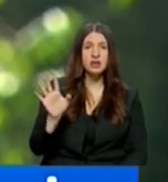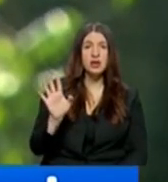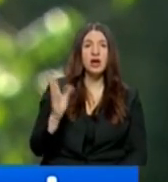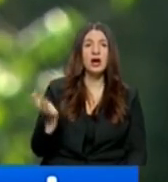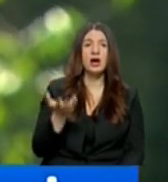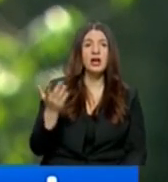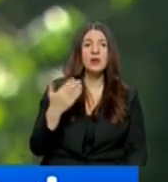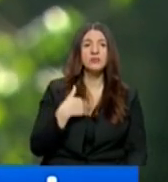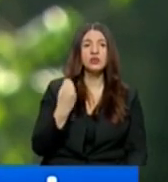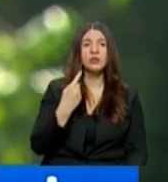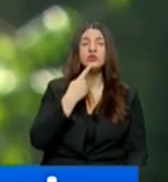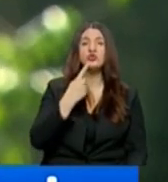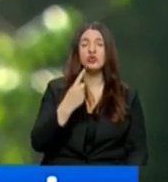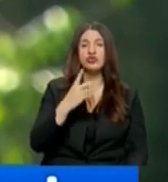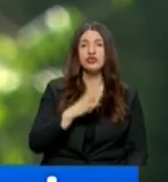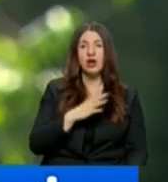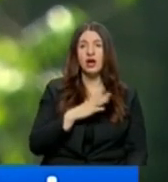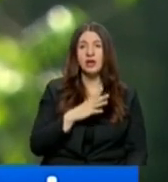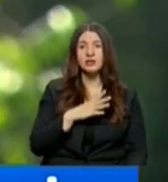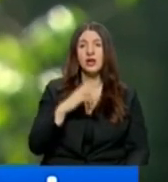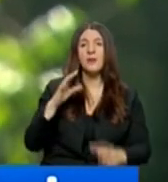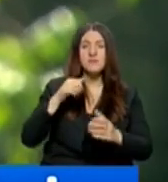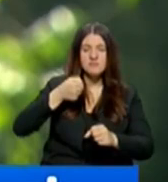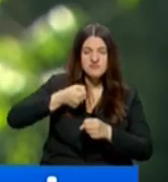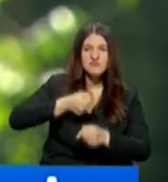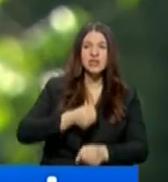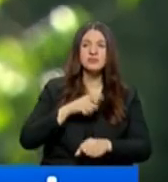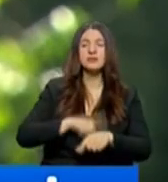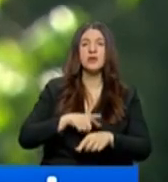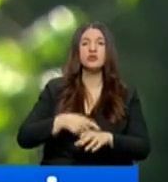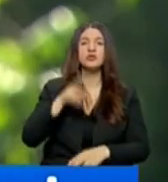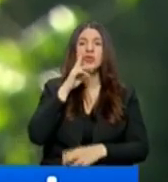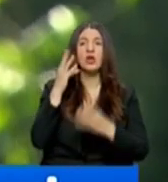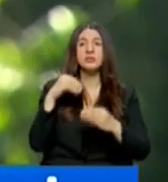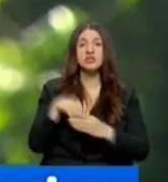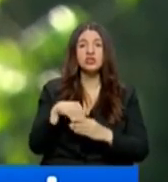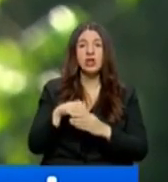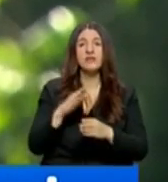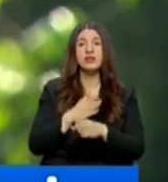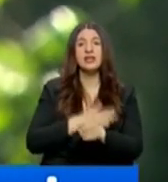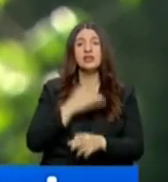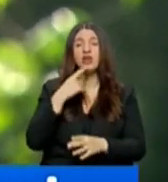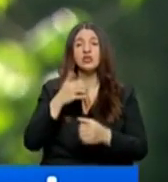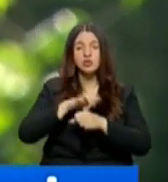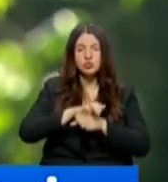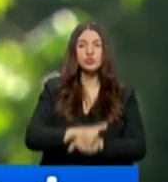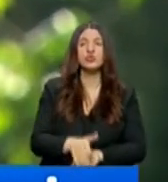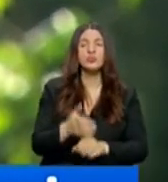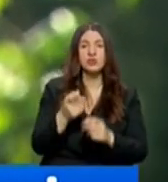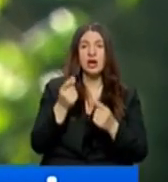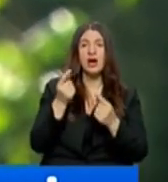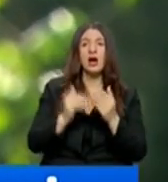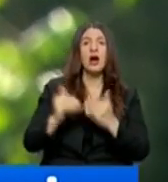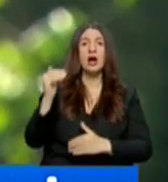Hani bizde güzel bir söz vardır, baskıcı bir dönemin sona erdirilmesi için vatandaş der ki zulmün artsın diye.